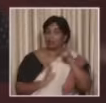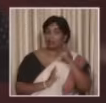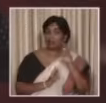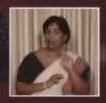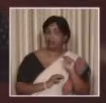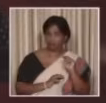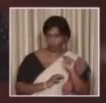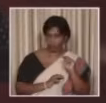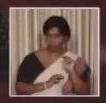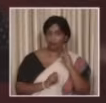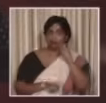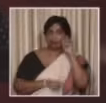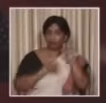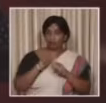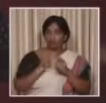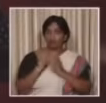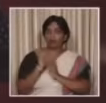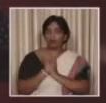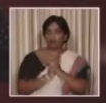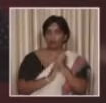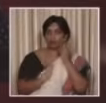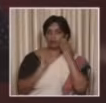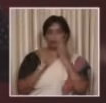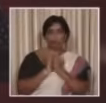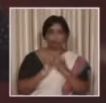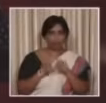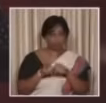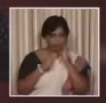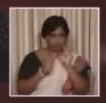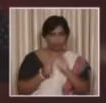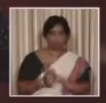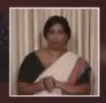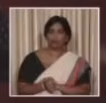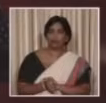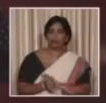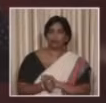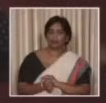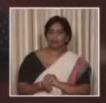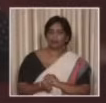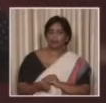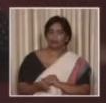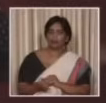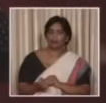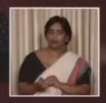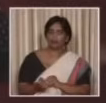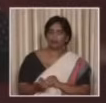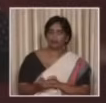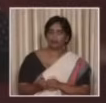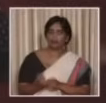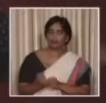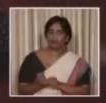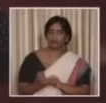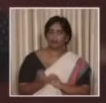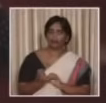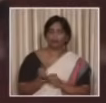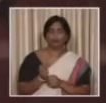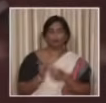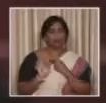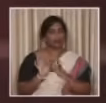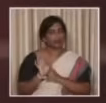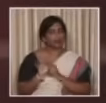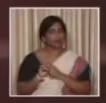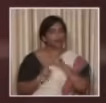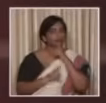220ක් ජනතාවගේ අයිතිවාසිකම් උල්ලංඝනය කිරීම පිළිබඳව. දැන් ගරු කතානායකතුමනි අපි නිතර